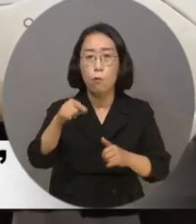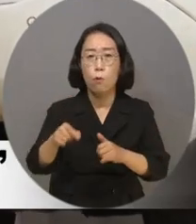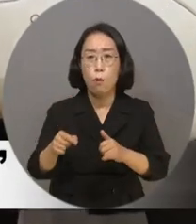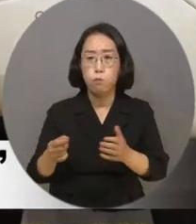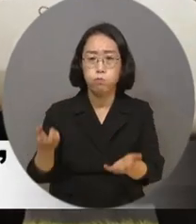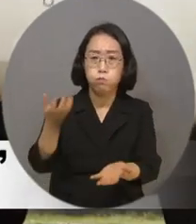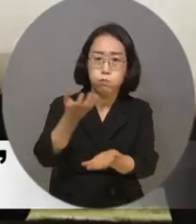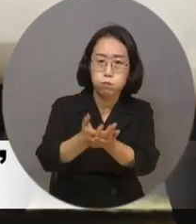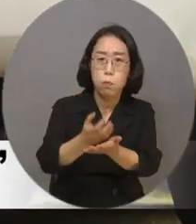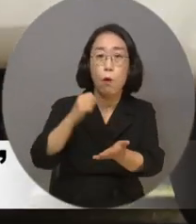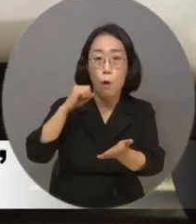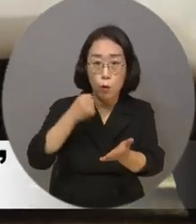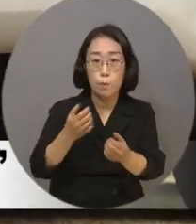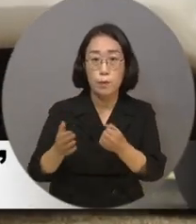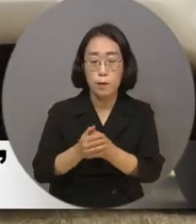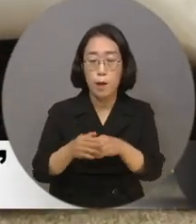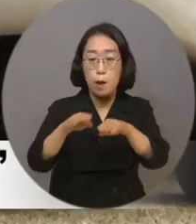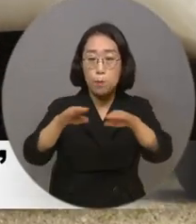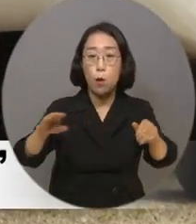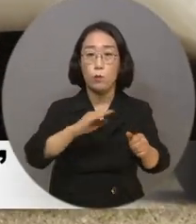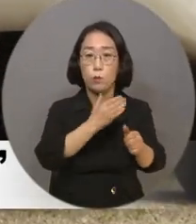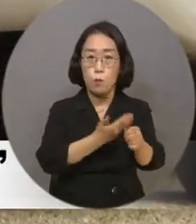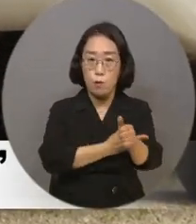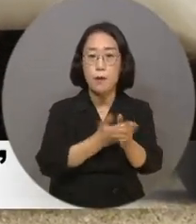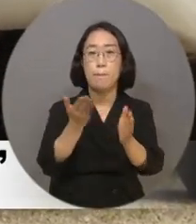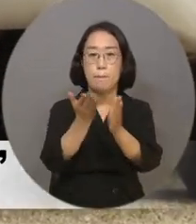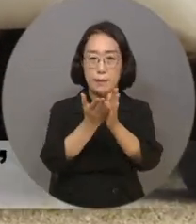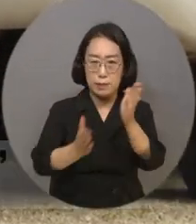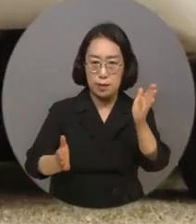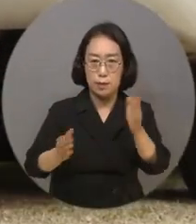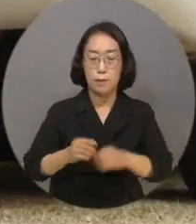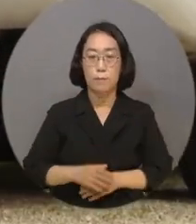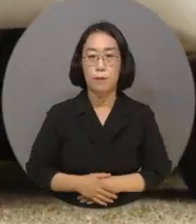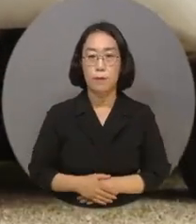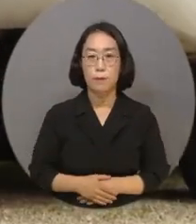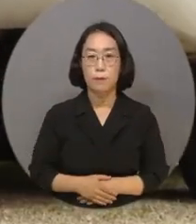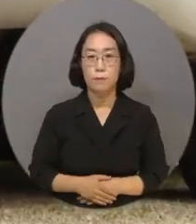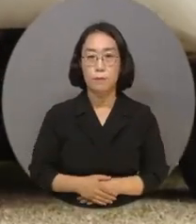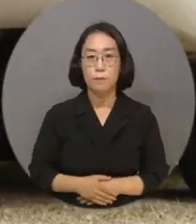이용할 수 없게 만들고 있다며 이는 평등권을 침해한 것이라고 판단했습니다.